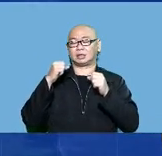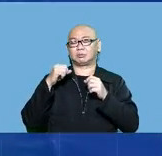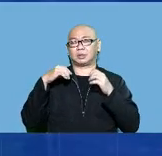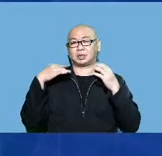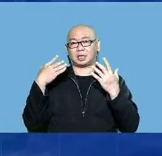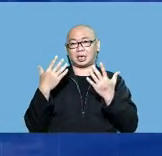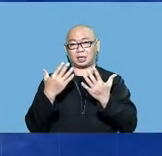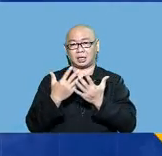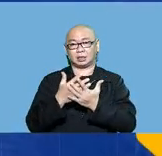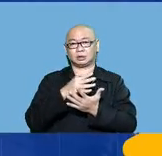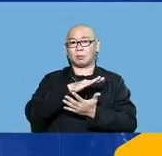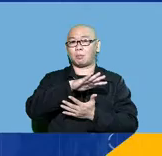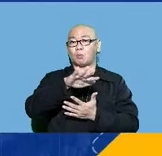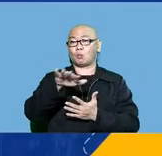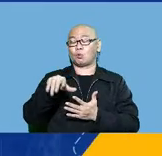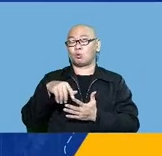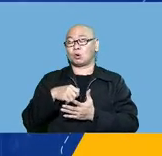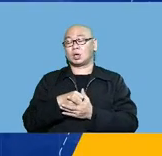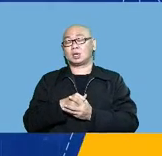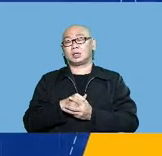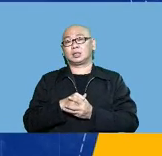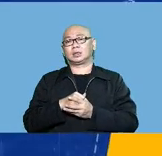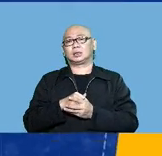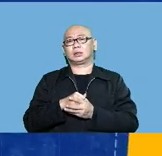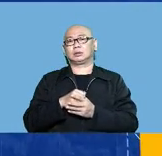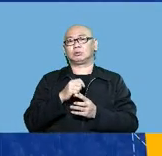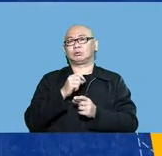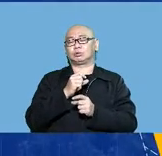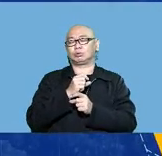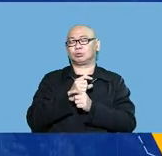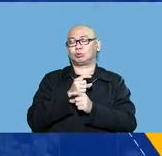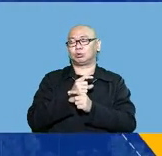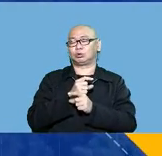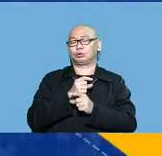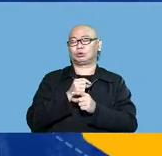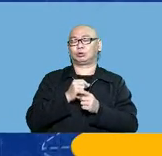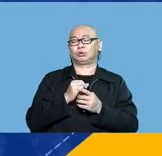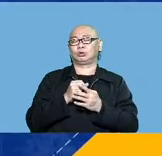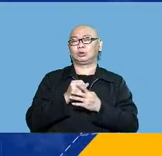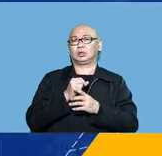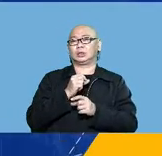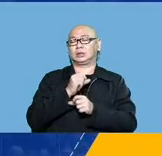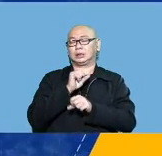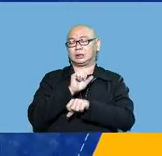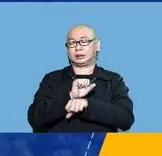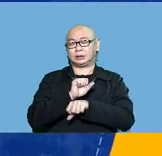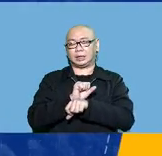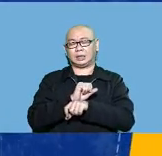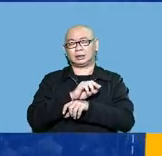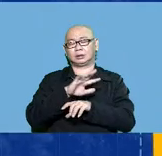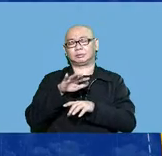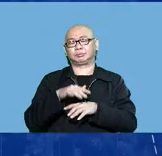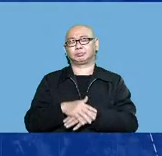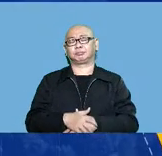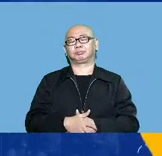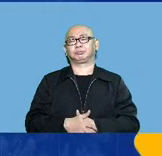segenap gugus kerja, anggota senat di Fakultas Ilmu Kelembagaan.